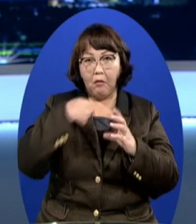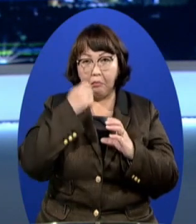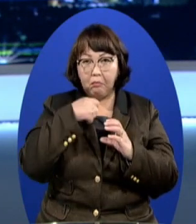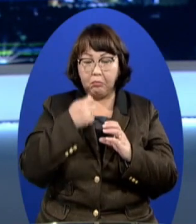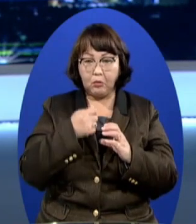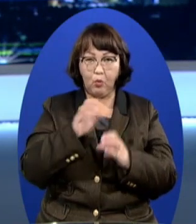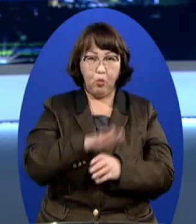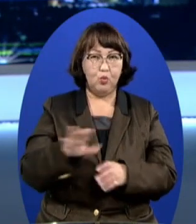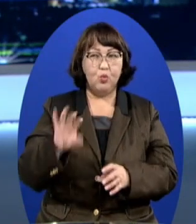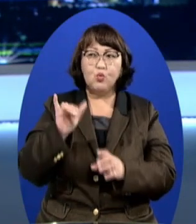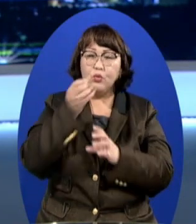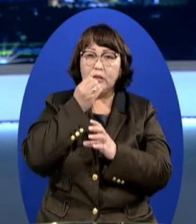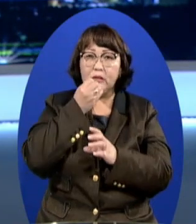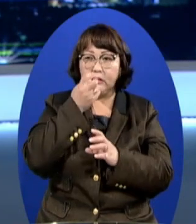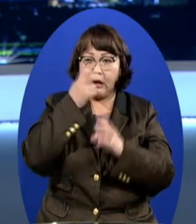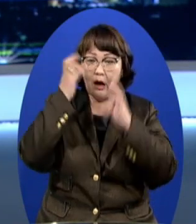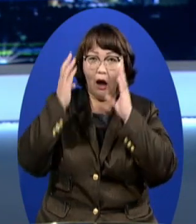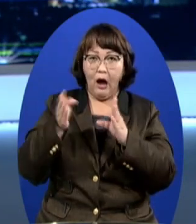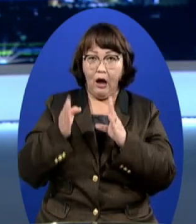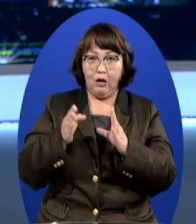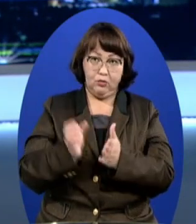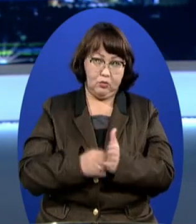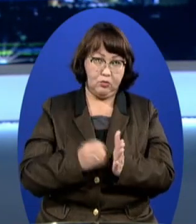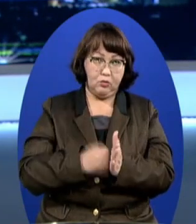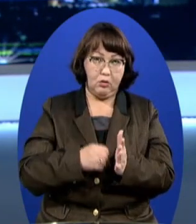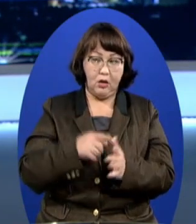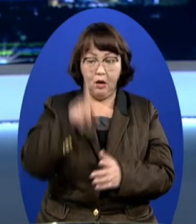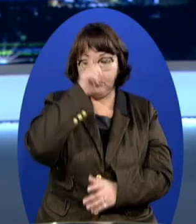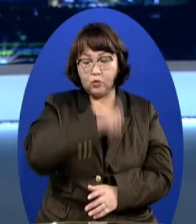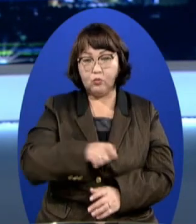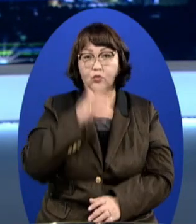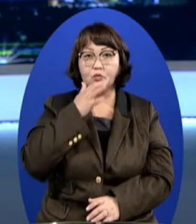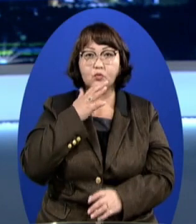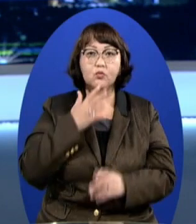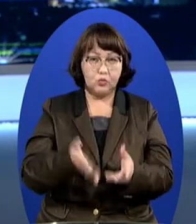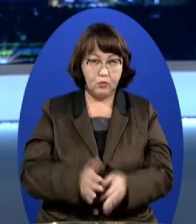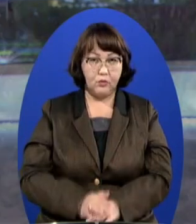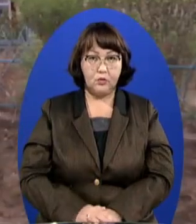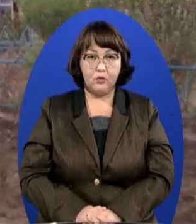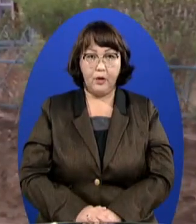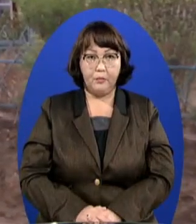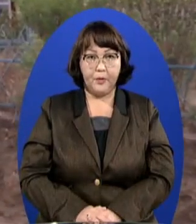юу идэж ууж байгаад илүү анхаарах шаарлагтайг эмчнэр зөвлөж байна.